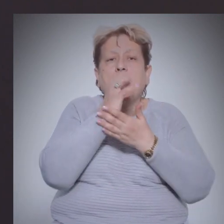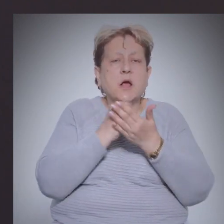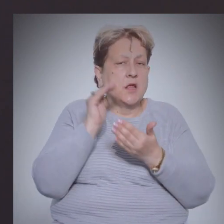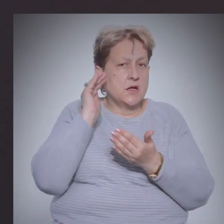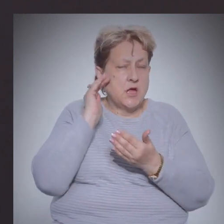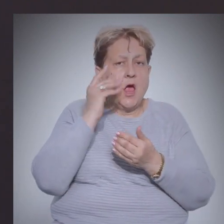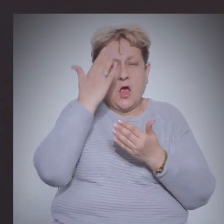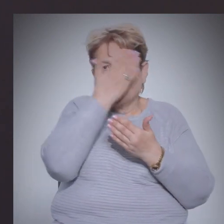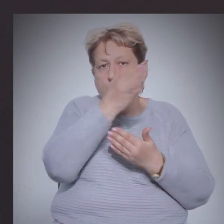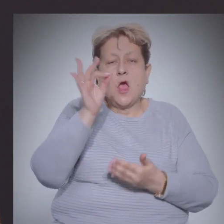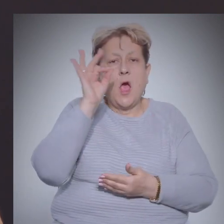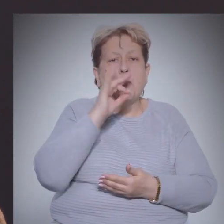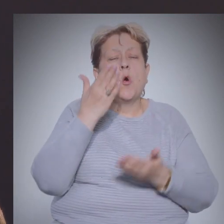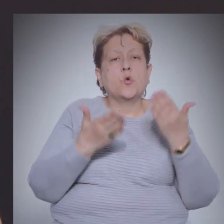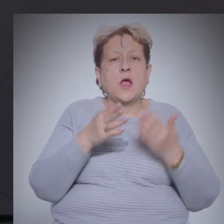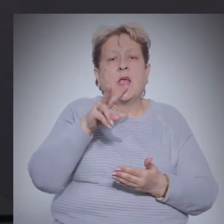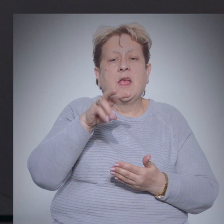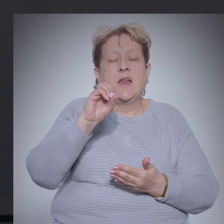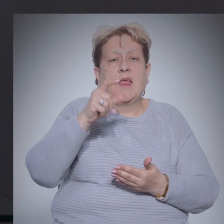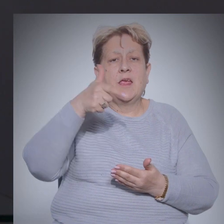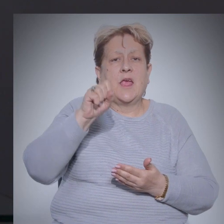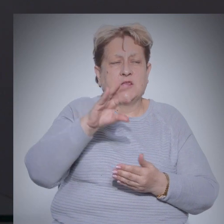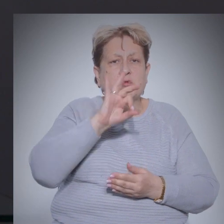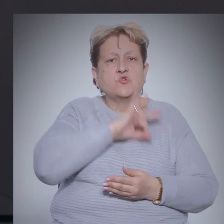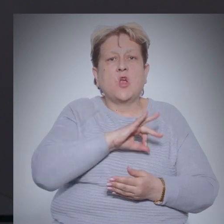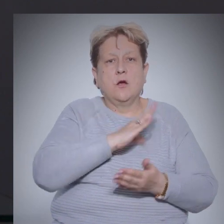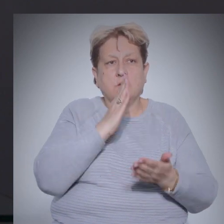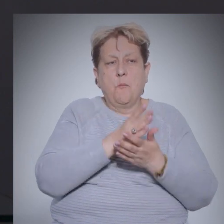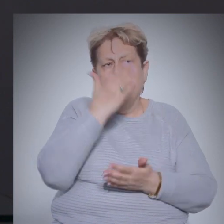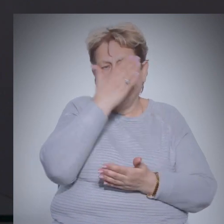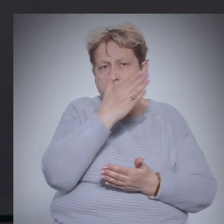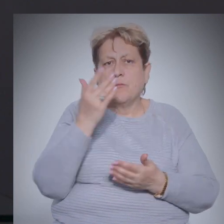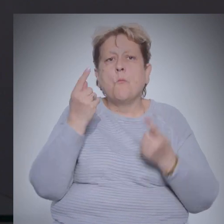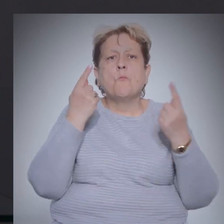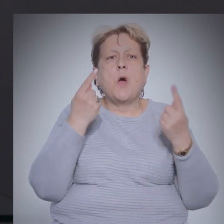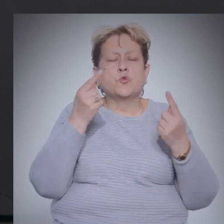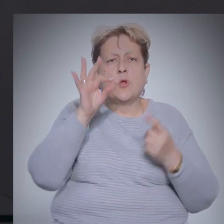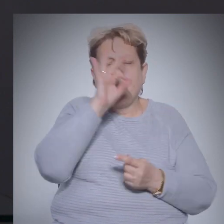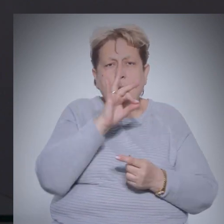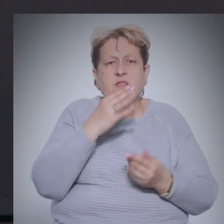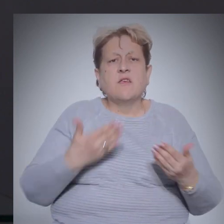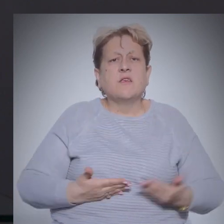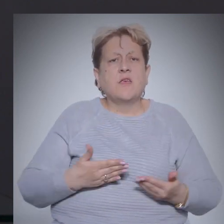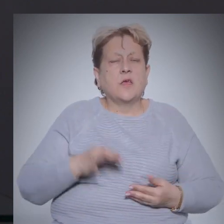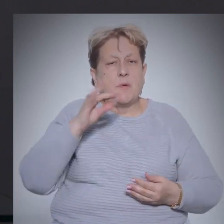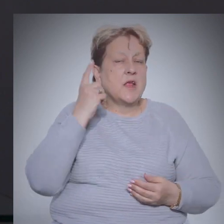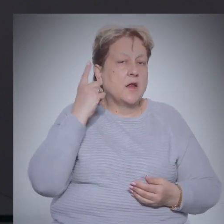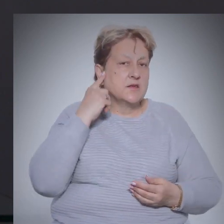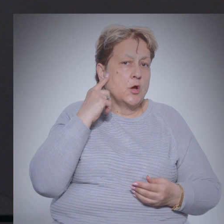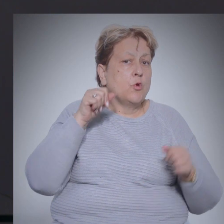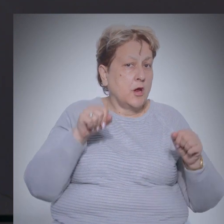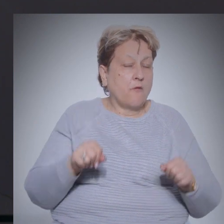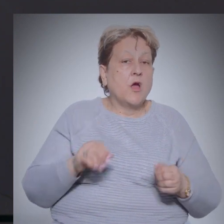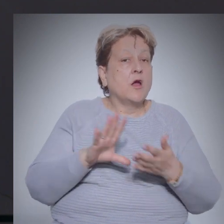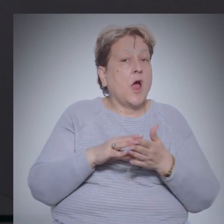գախնազերծումը հանրության համար, որպես որինակ լեգիցիմ շահ ընկալելով հանրության իր պաշտոնյաների մասին, կյանքի մասին